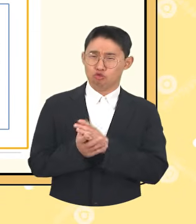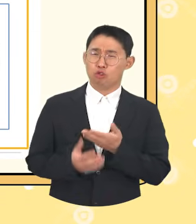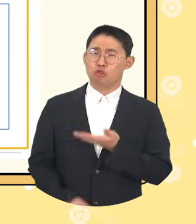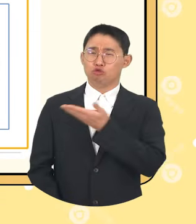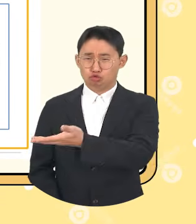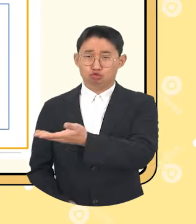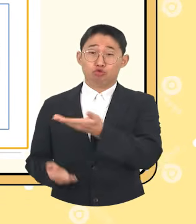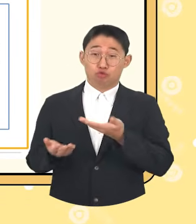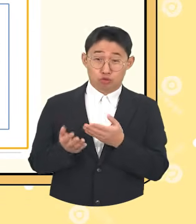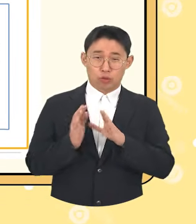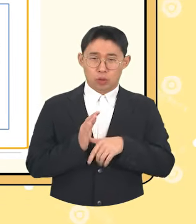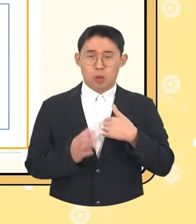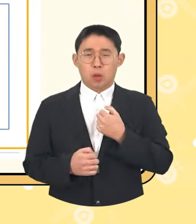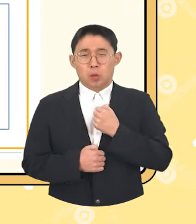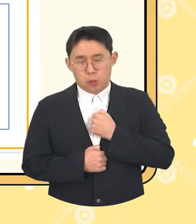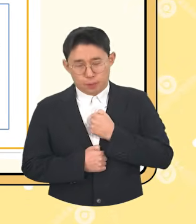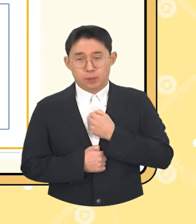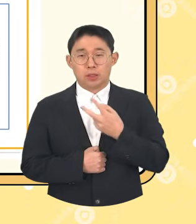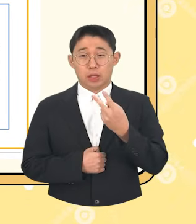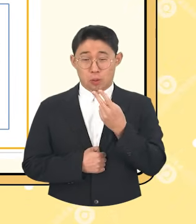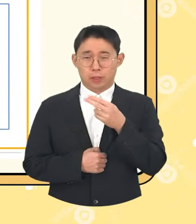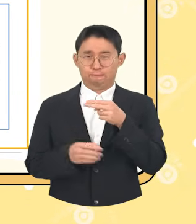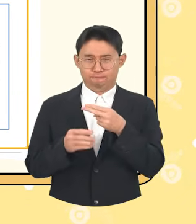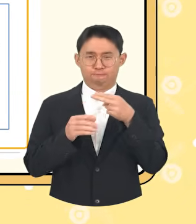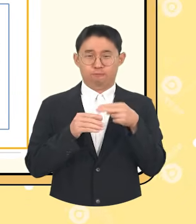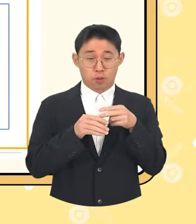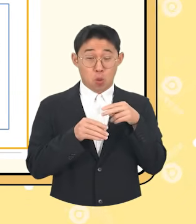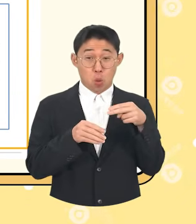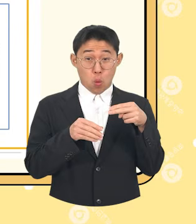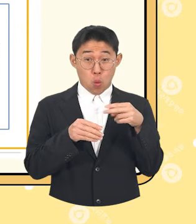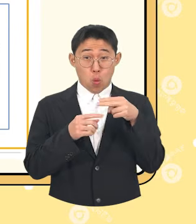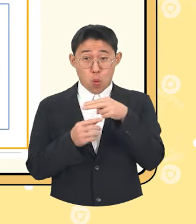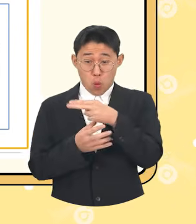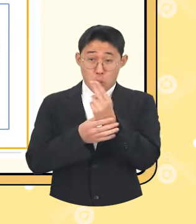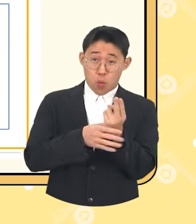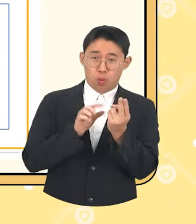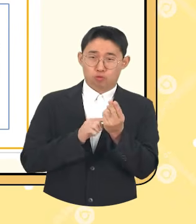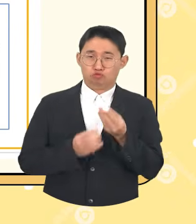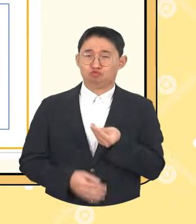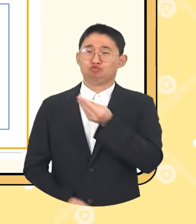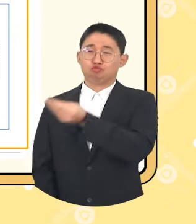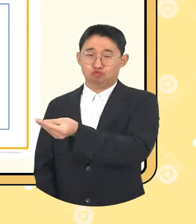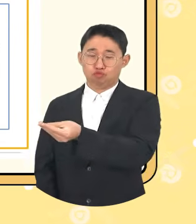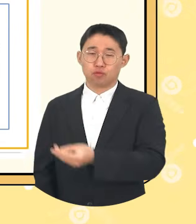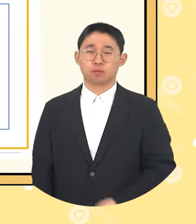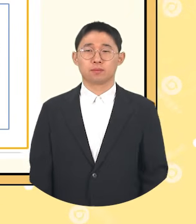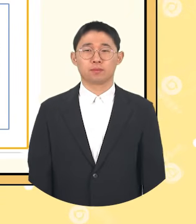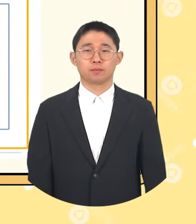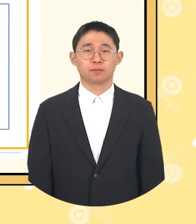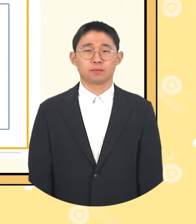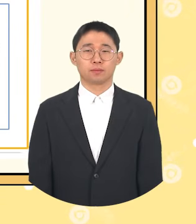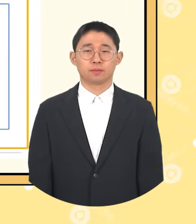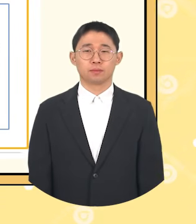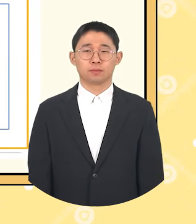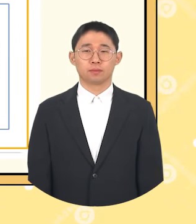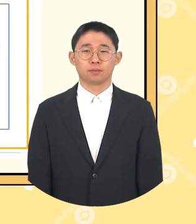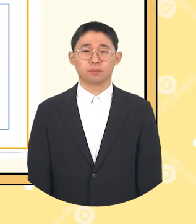가위를 친구와 주고받을 때는 내가 조심히 가위날을 잡고 손잡이 부분을 친구에게 전해줬어.